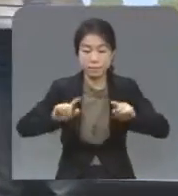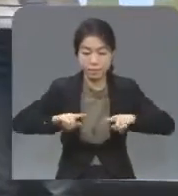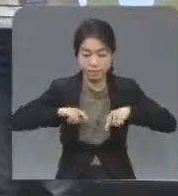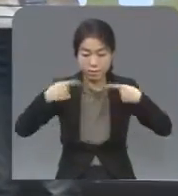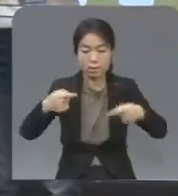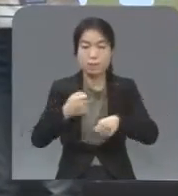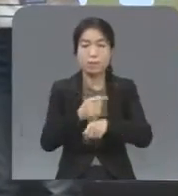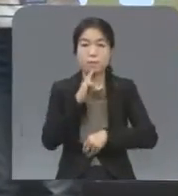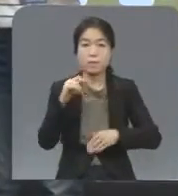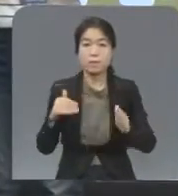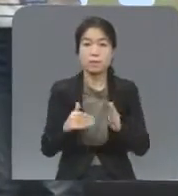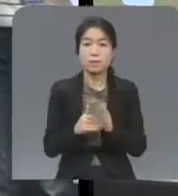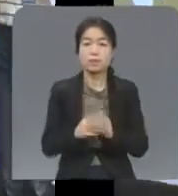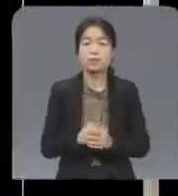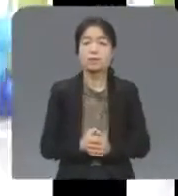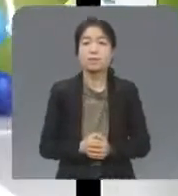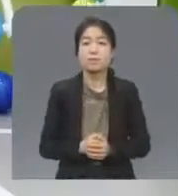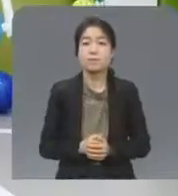나서겠다고 밝혔습니다.